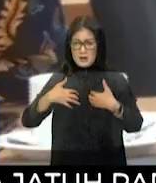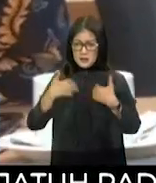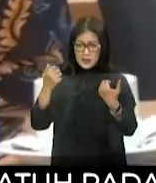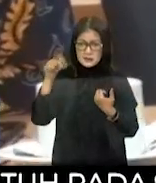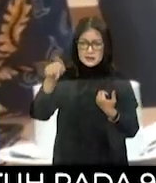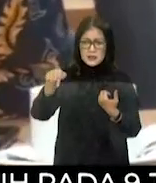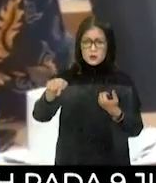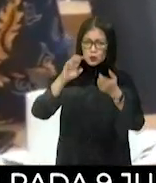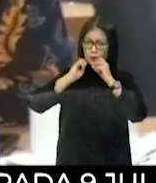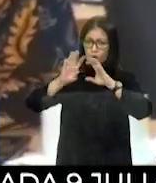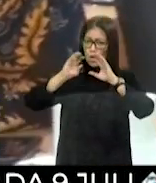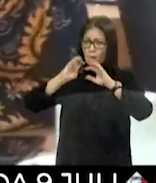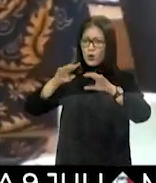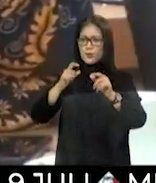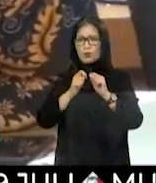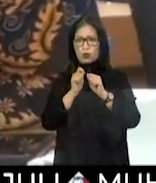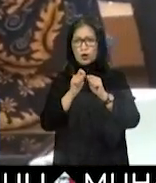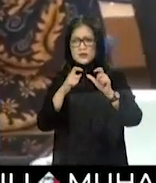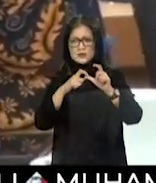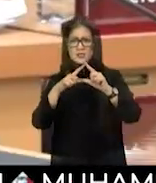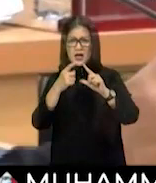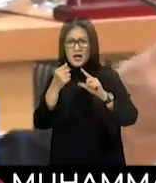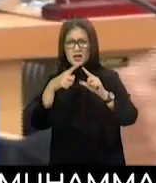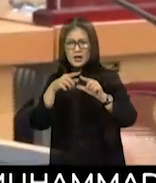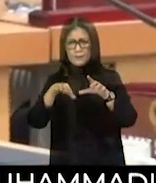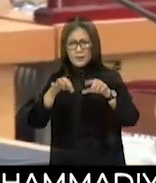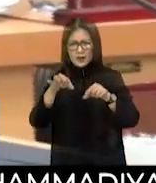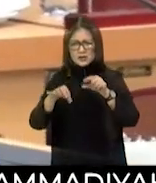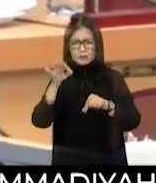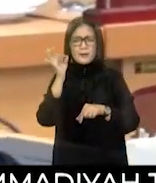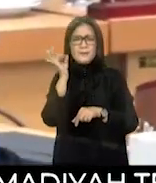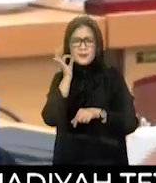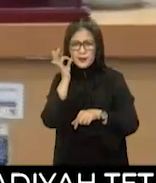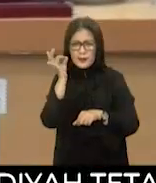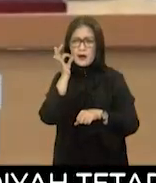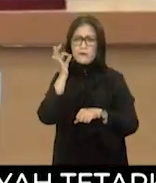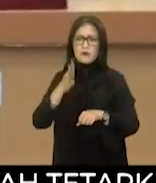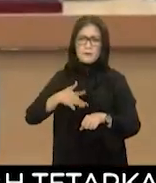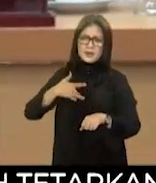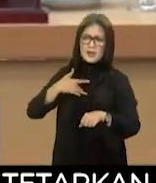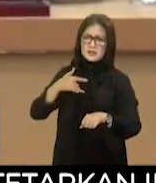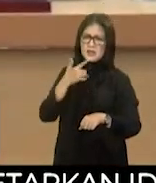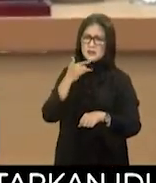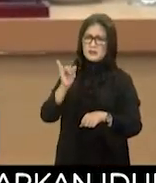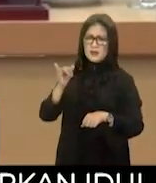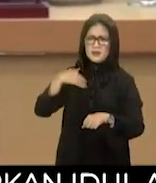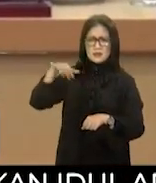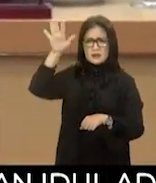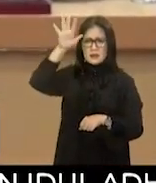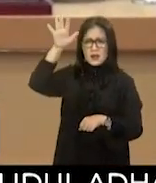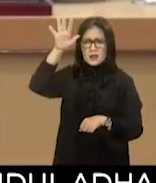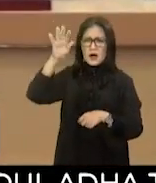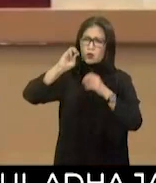promo miras bernada Sara lejenali binks meminta maaf pihaknya mengaku kecolongan dan tidak tahu-menahu soal promo minuman keras yang